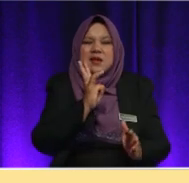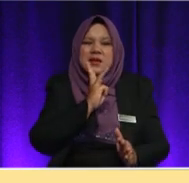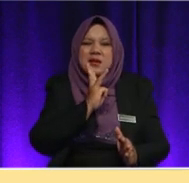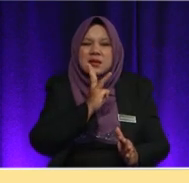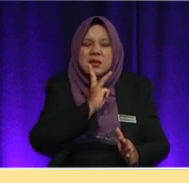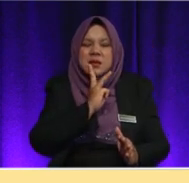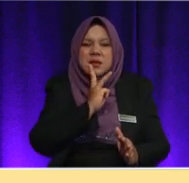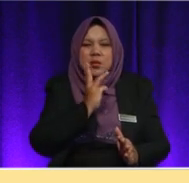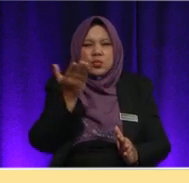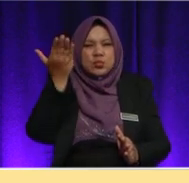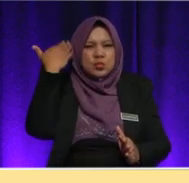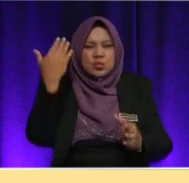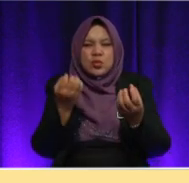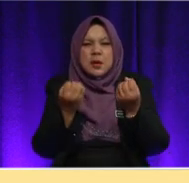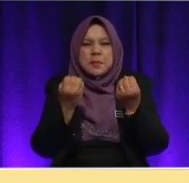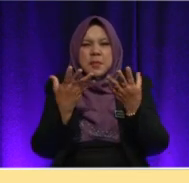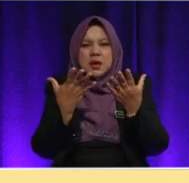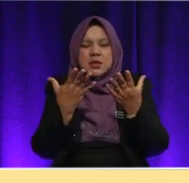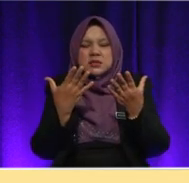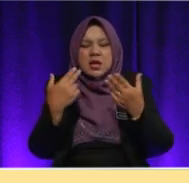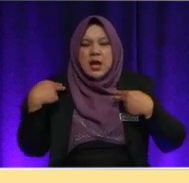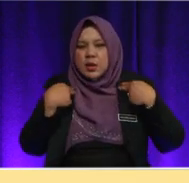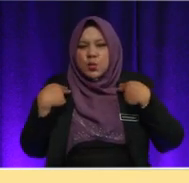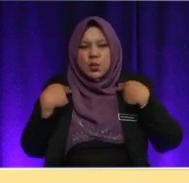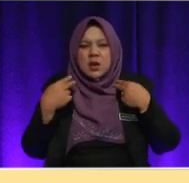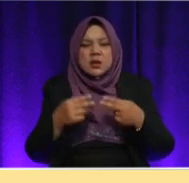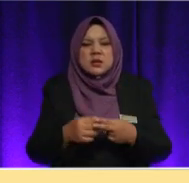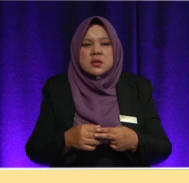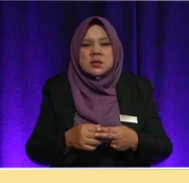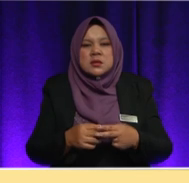banyak didiami oleh hidup kalian tumbuh-tumbuhan